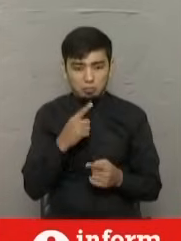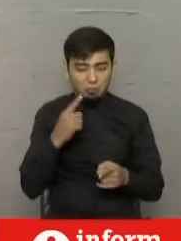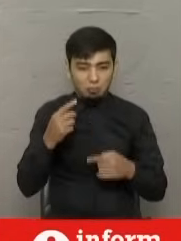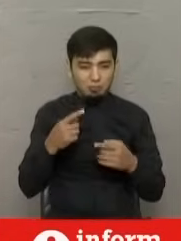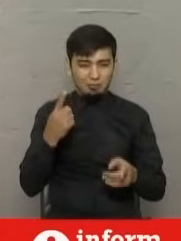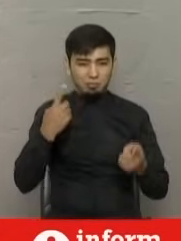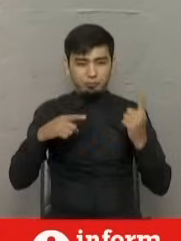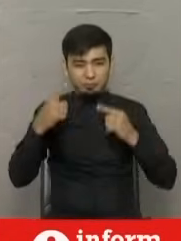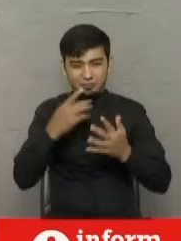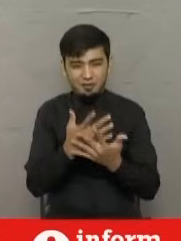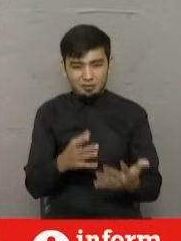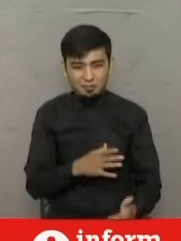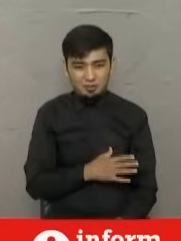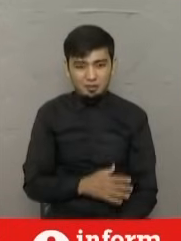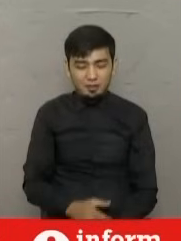сары суы.